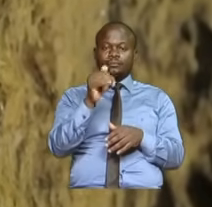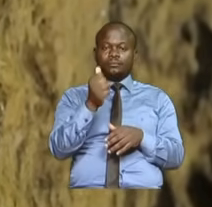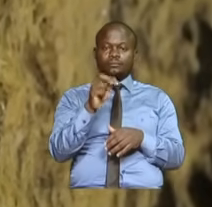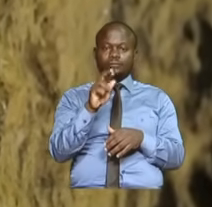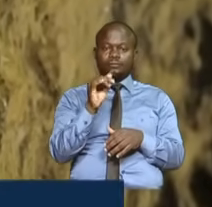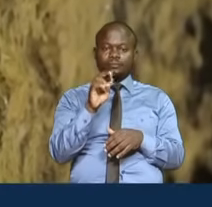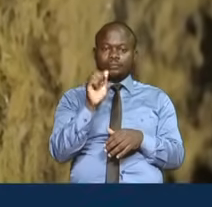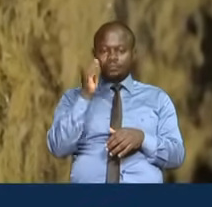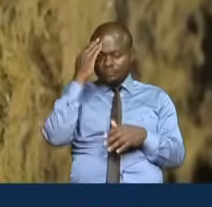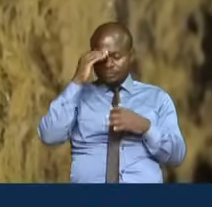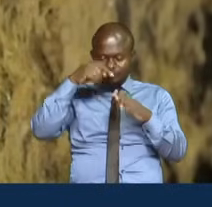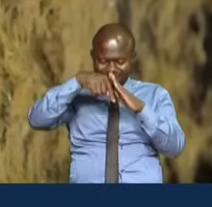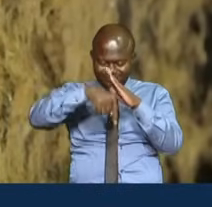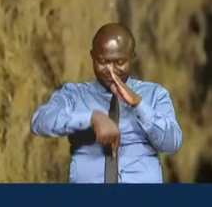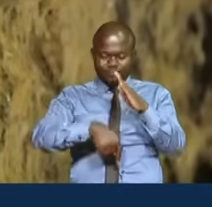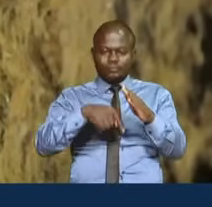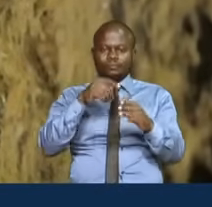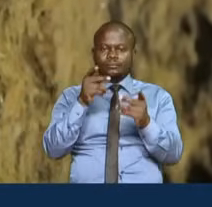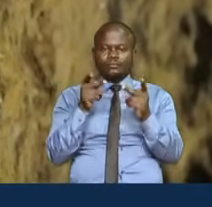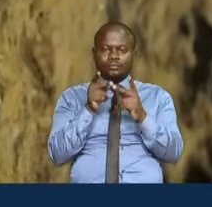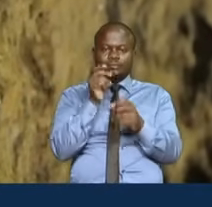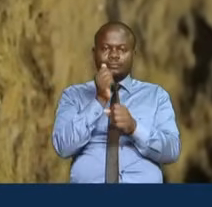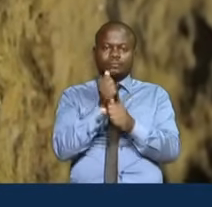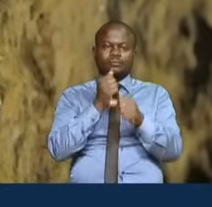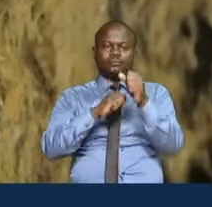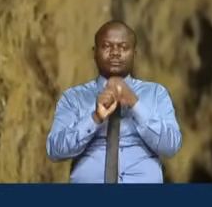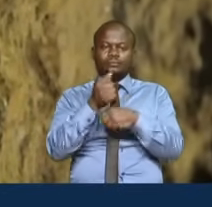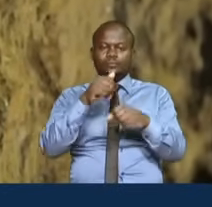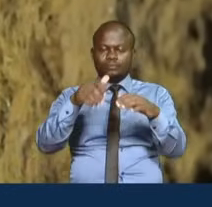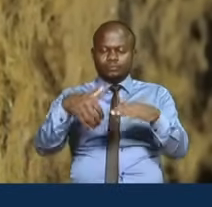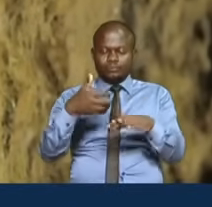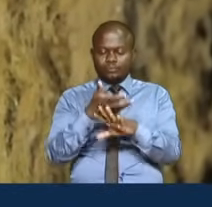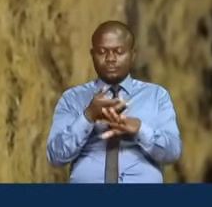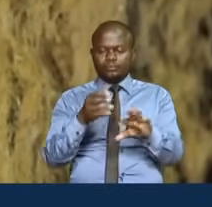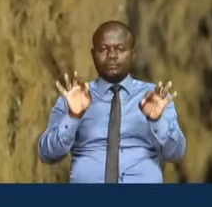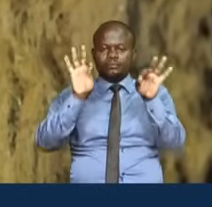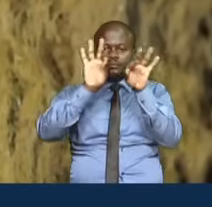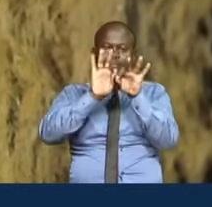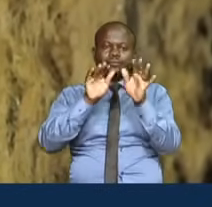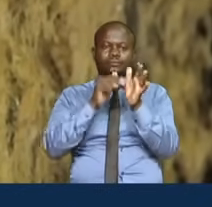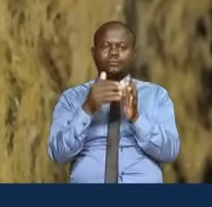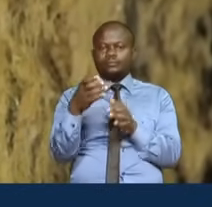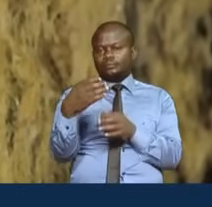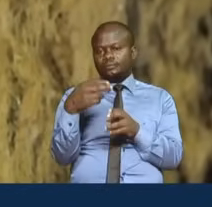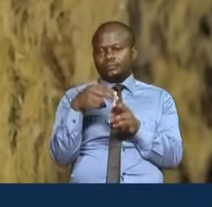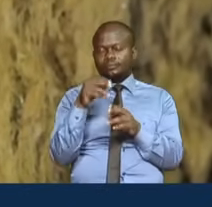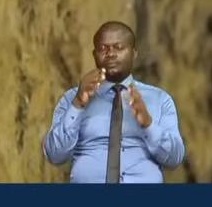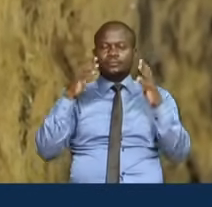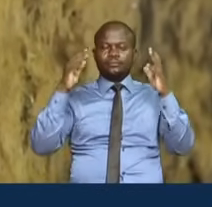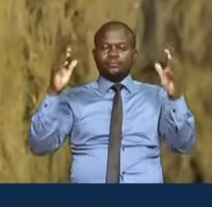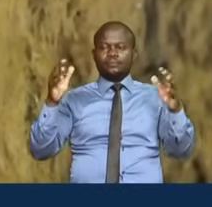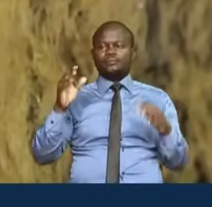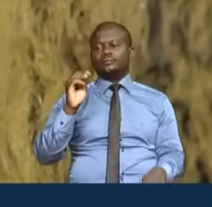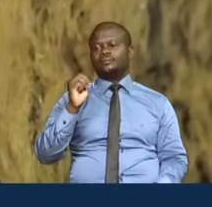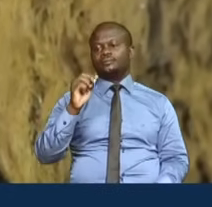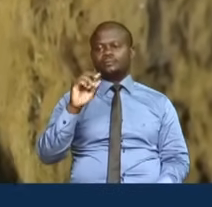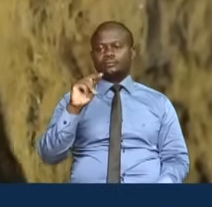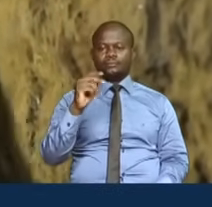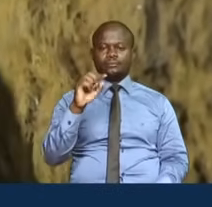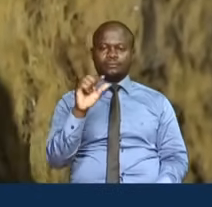turi mu nda y'isi akorerwa ibikorwa by'ubucukuzi bw'amabuye y'agaciro na company Big Mining